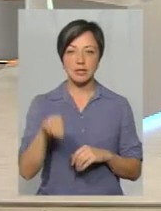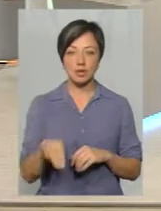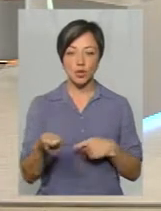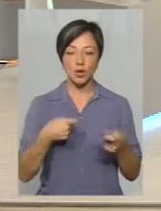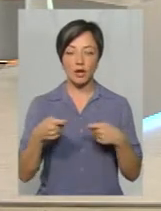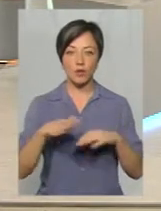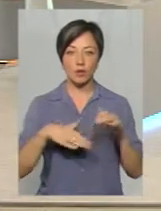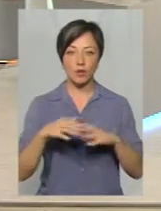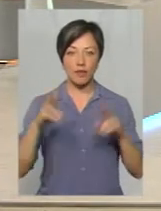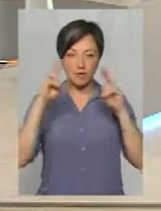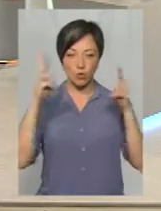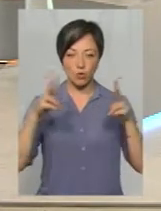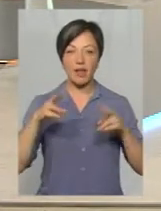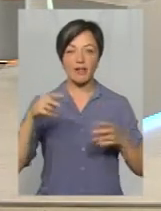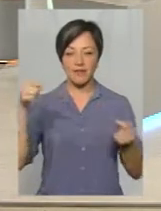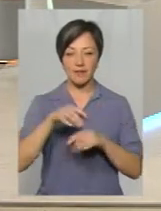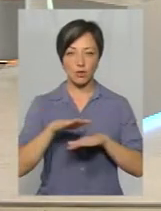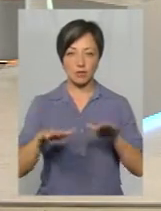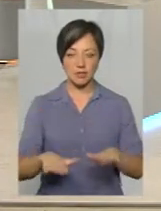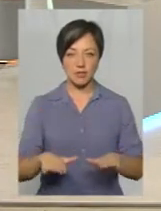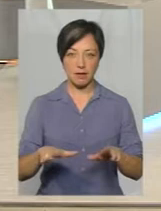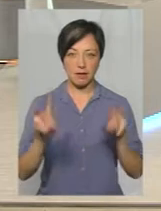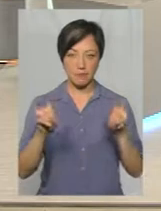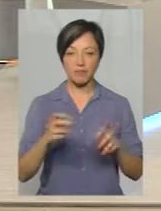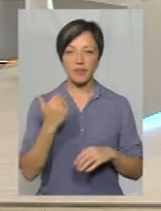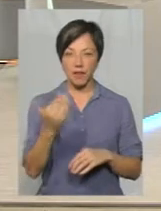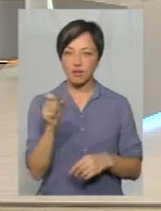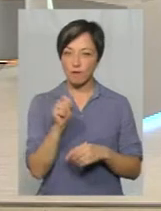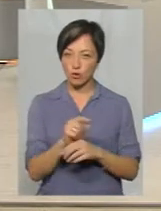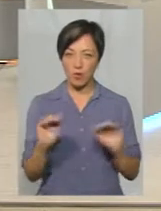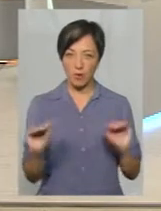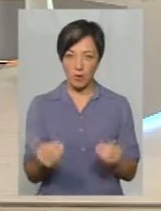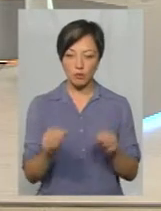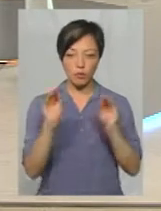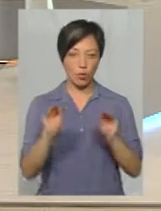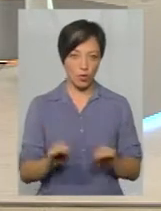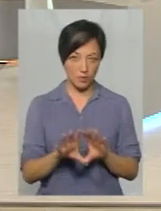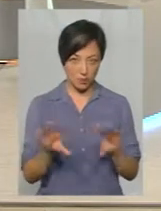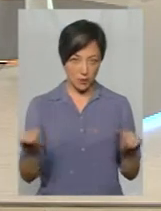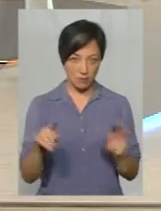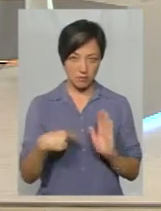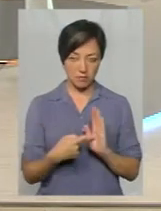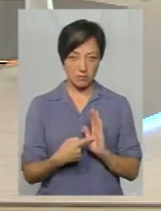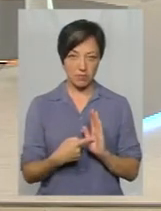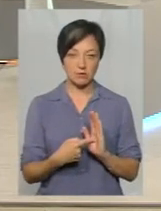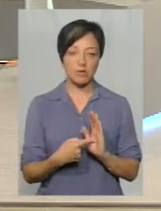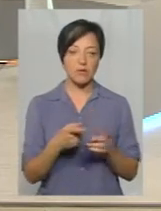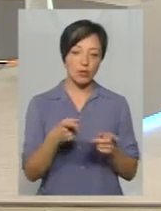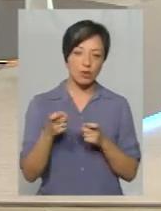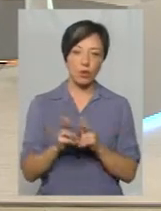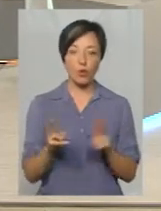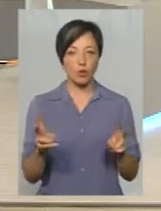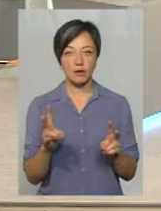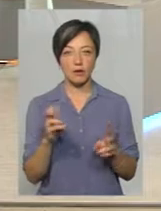«Торгівля з рук не встановлених місцях». Тобто ваші функції обмежуються, от склали протокол і все? Більше ну, залучаєте